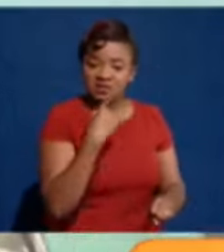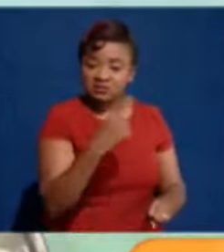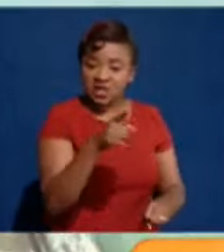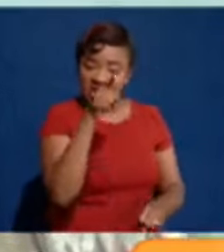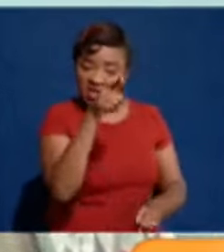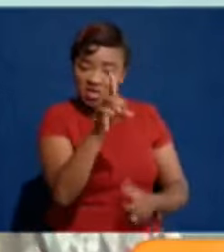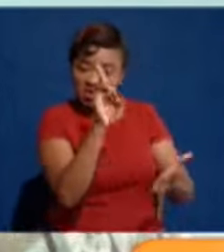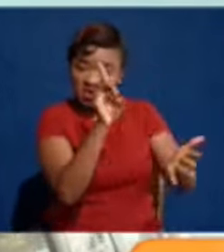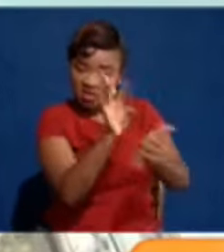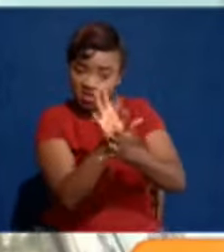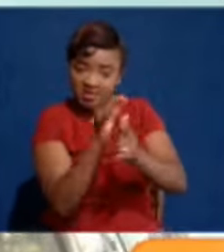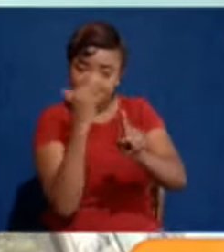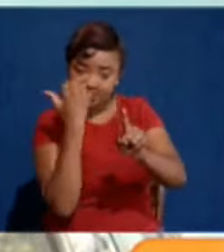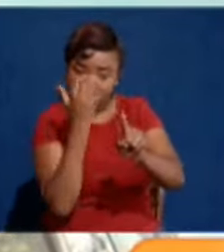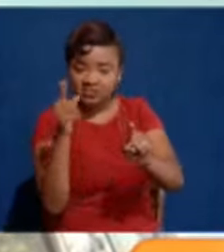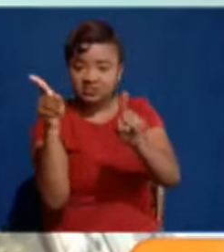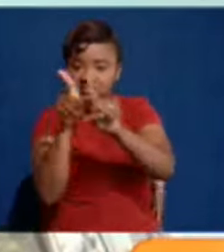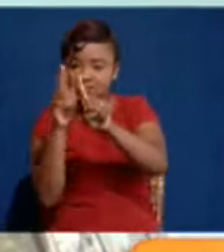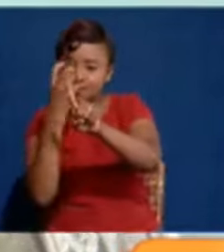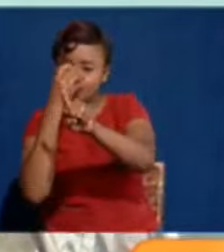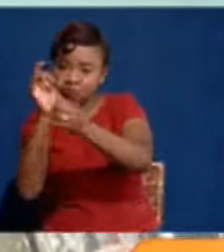watoe yeye na Ruto.